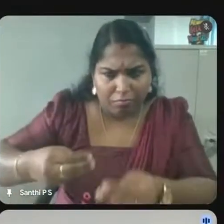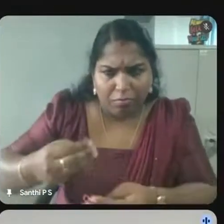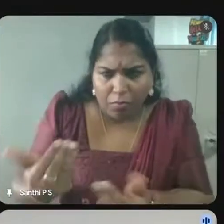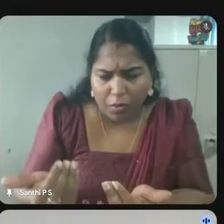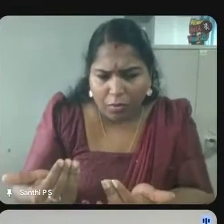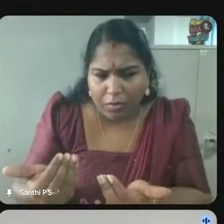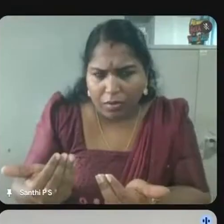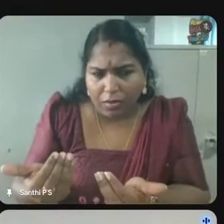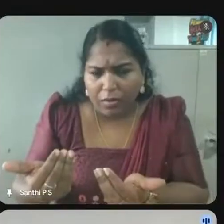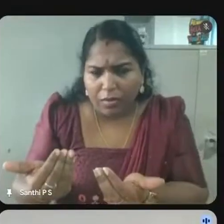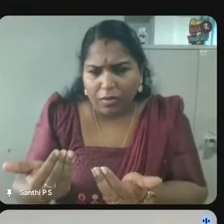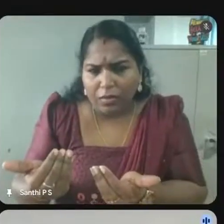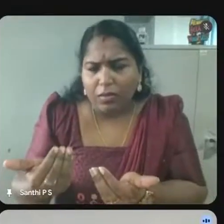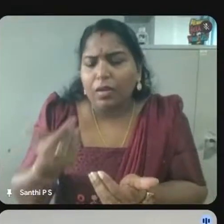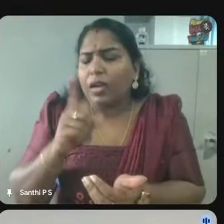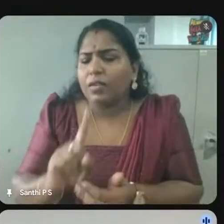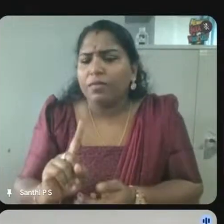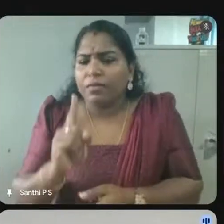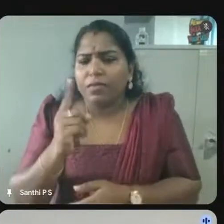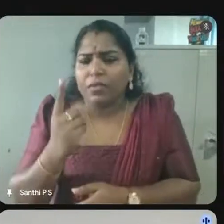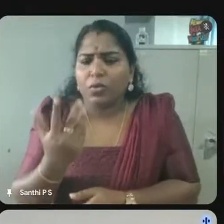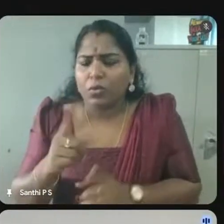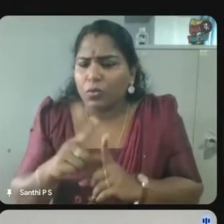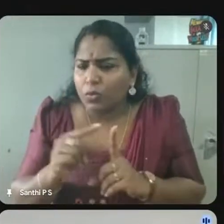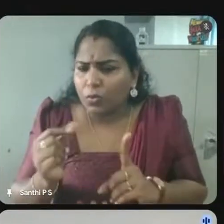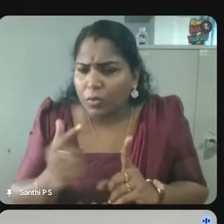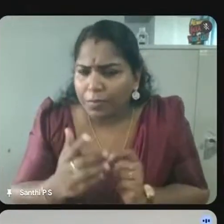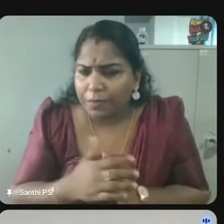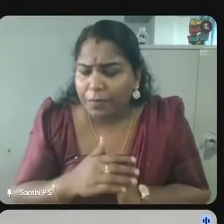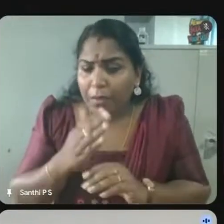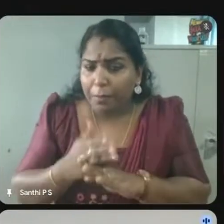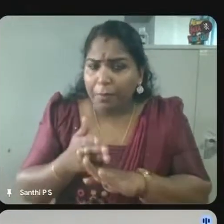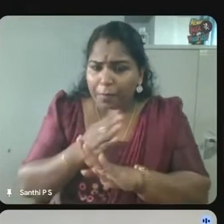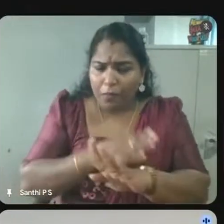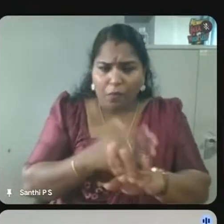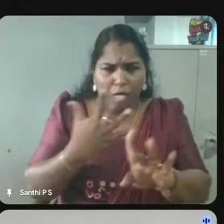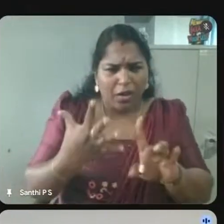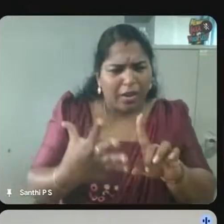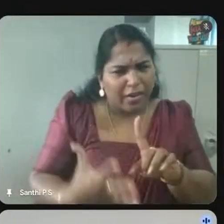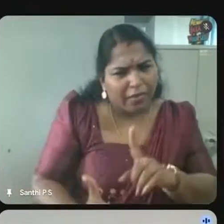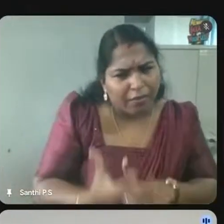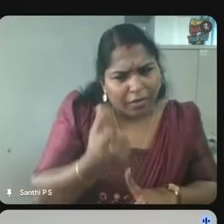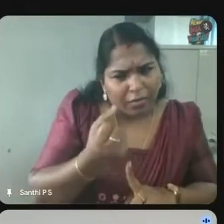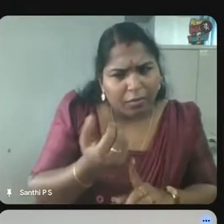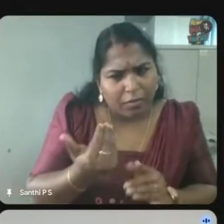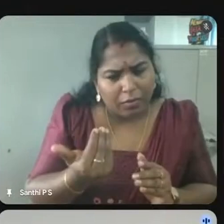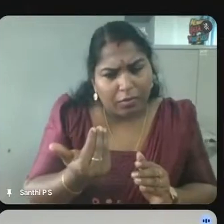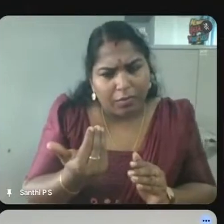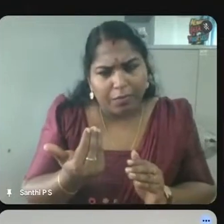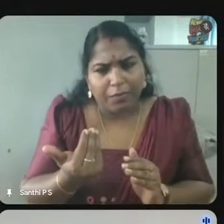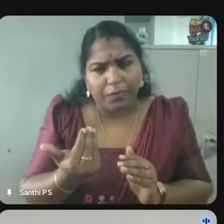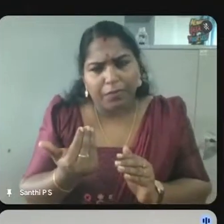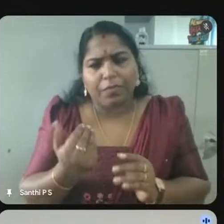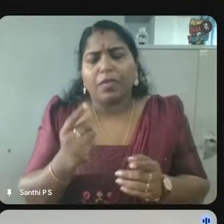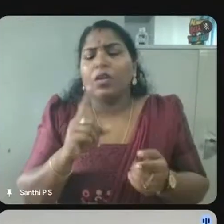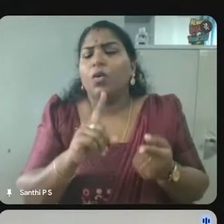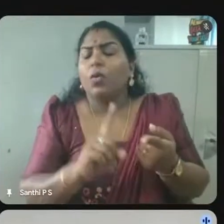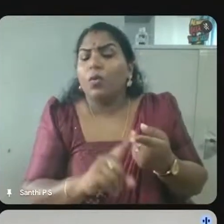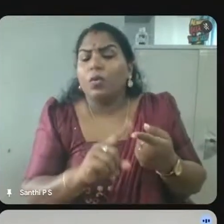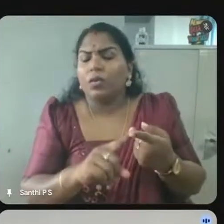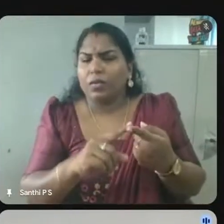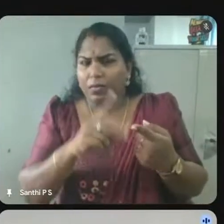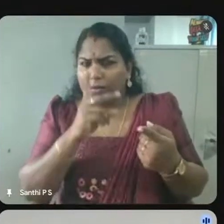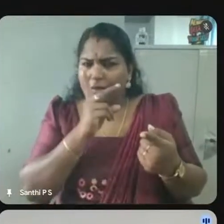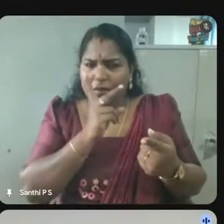സോ ഇതിൽ ആദ്യം സംഭവിക്കുന്നത് എന്താണെന്ന് വെച്ചാൽ നമുക്കത് ഏർലി ആയിട്ട് ഐഡന്റിഫൈ ചെയ്യാൻ പറ്റുന്നത് നൈറ്റ് ബ്ലൈൻഡ്നെസ്, അതായത് ഒരു വെളിച്ചം